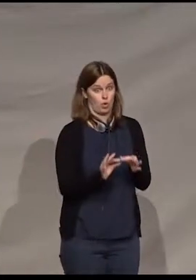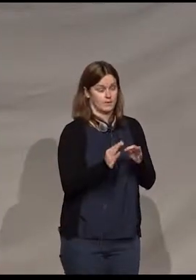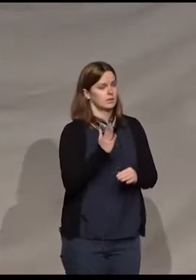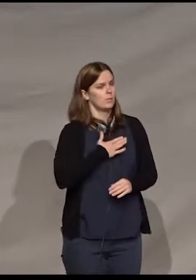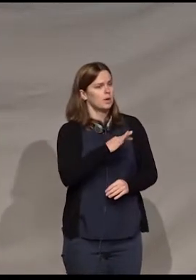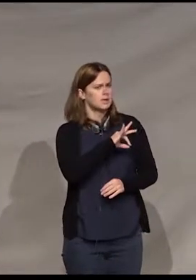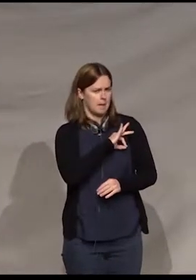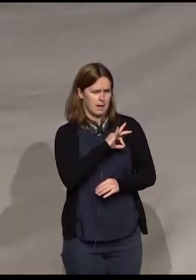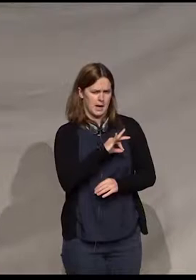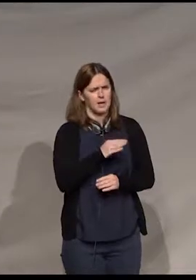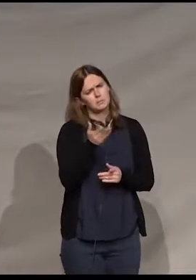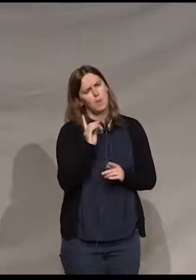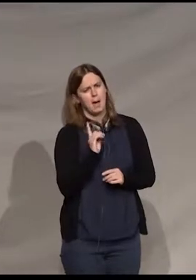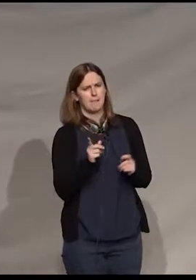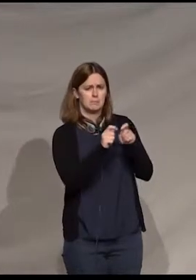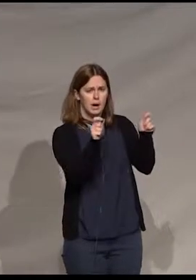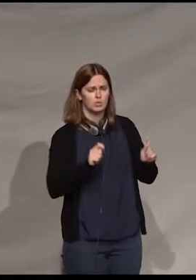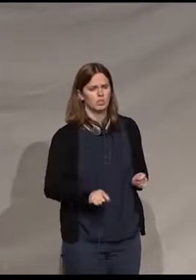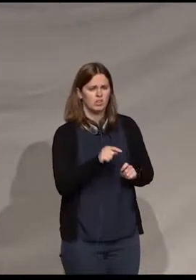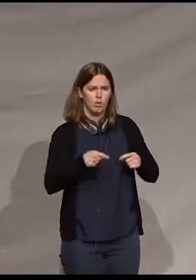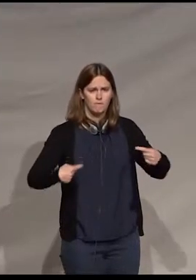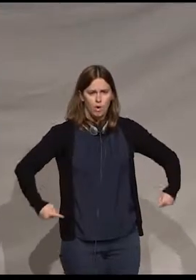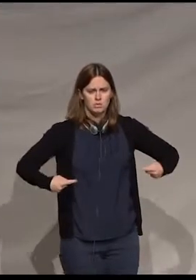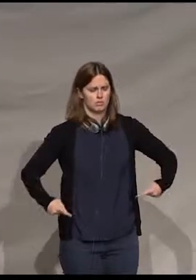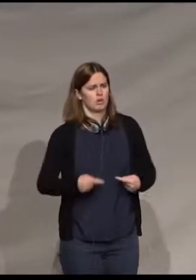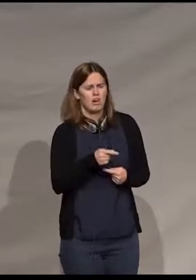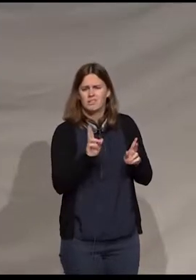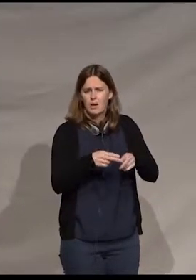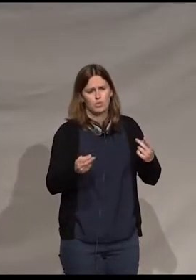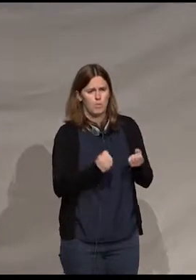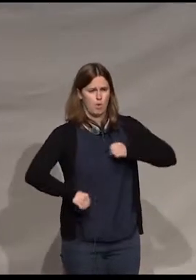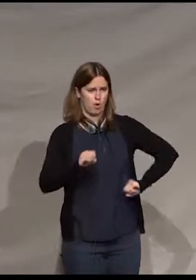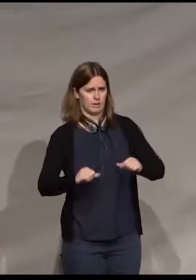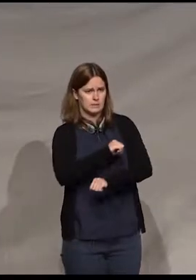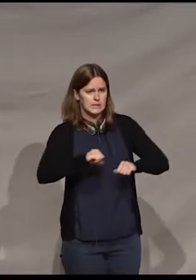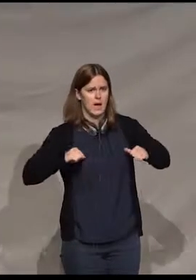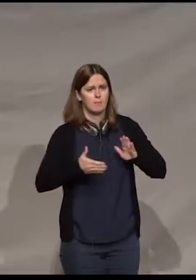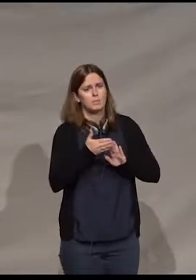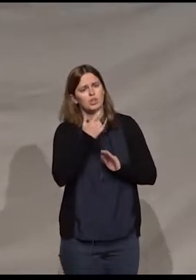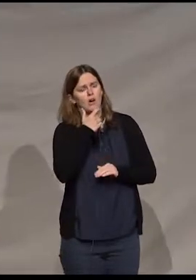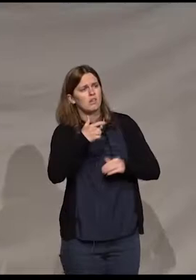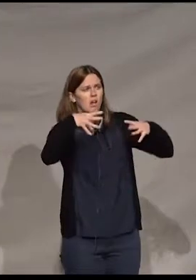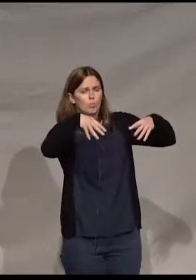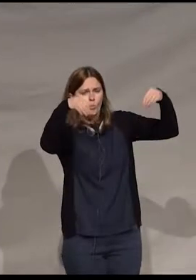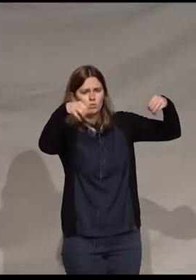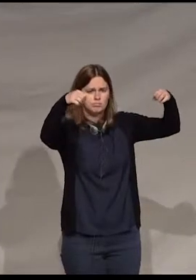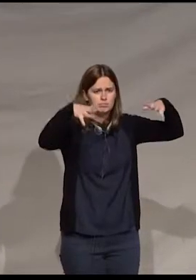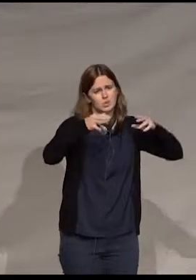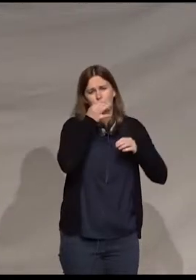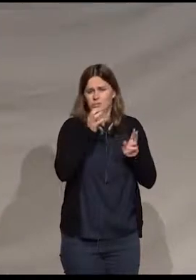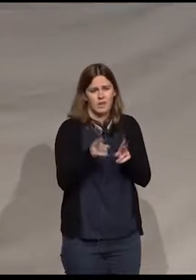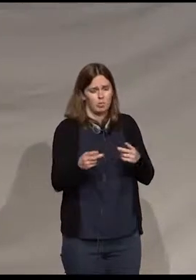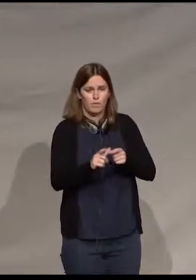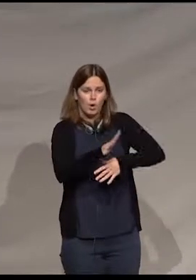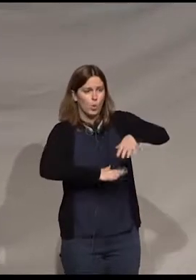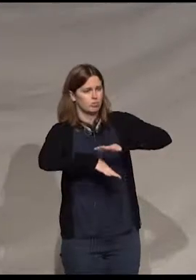opravdu nemohl v tu chvíli se pohybovat, jednoduše rozsvítit, zhasnout světlo. To je všechno. Vůbec jsem tehdy netušil, že dnes tady budeme stát